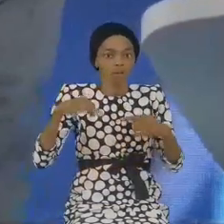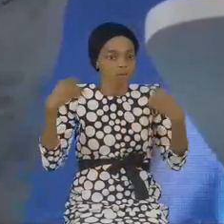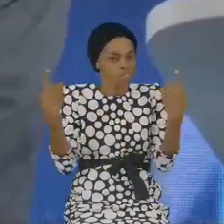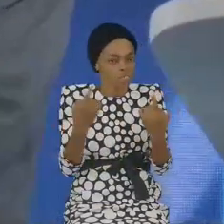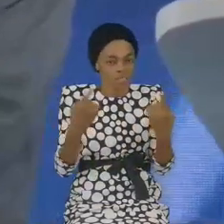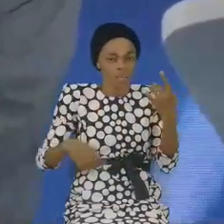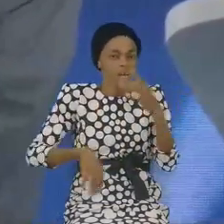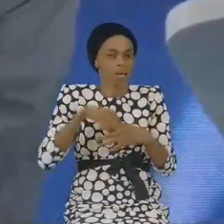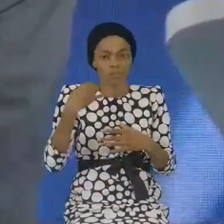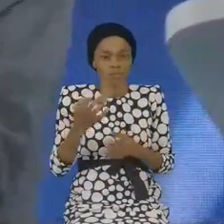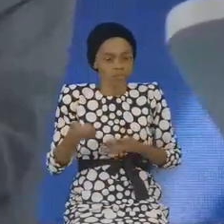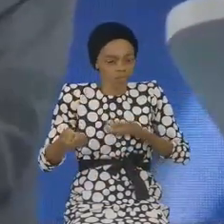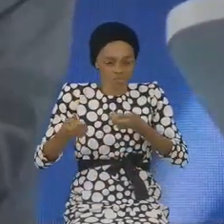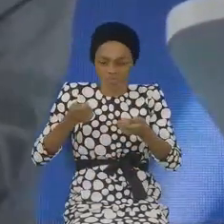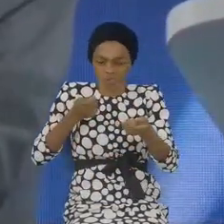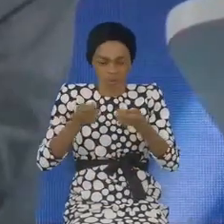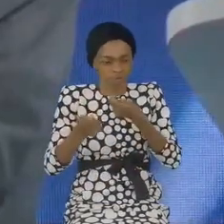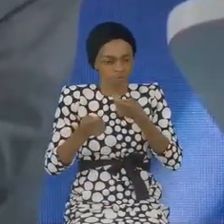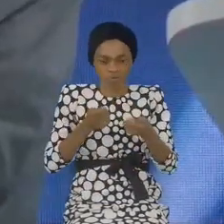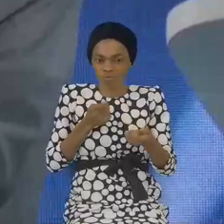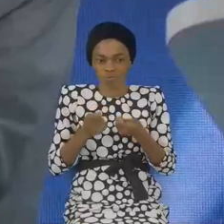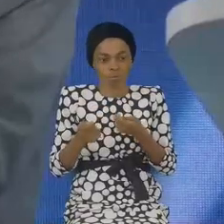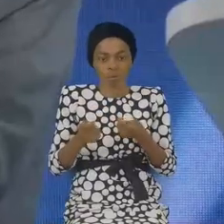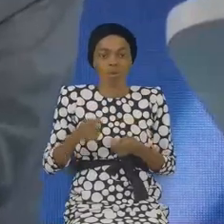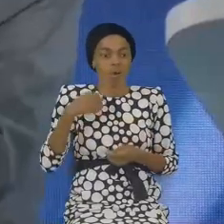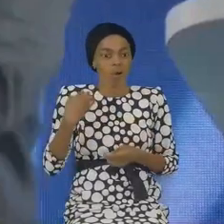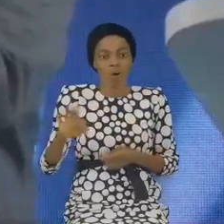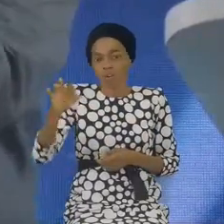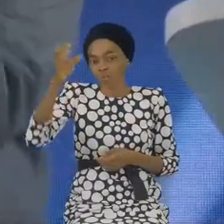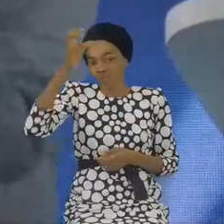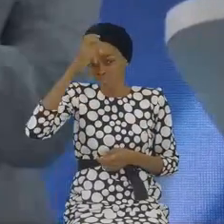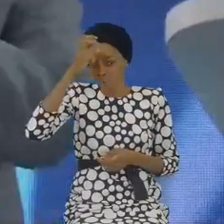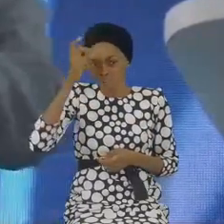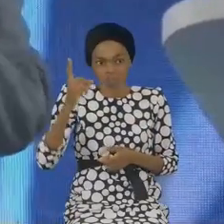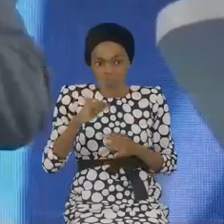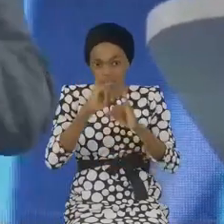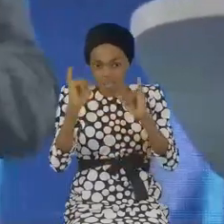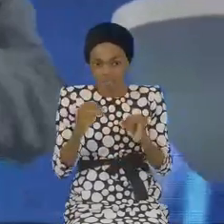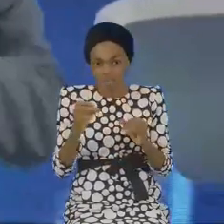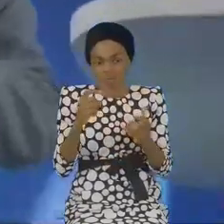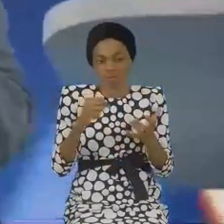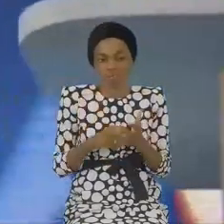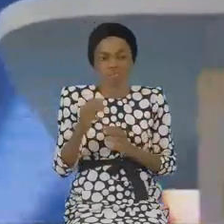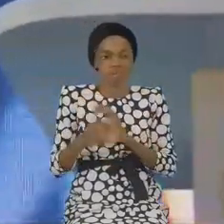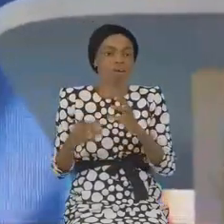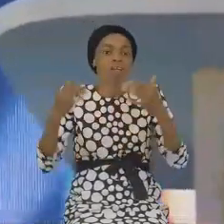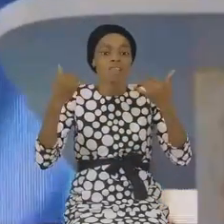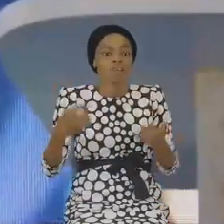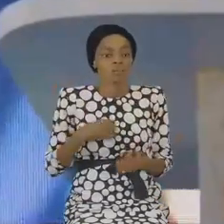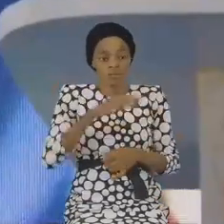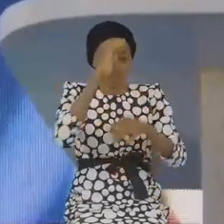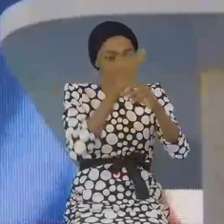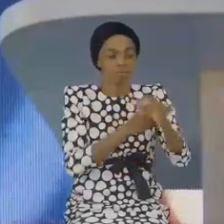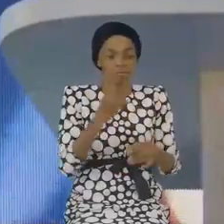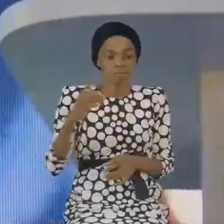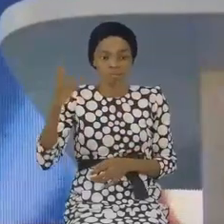sortis de la domination et de la domination du diable, du Dieu de ce monde. Maintenant, nous sommes enfants de Dieu et ce que nous serons n'a pas